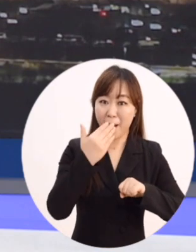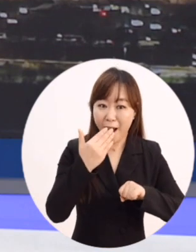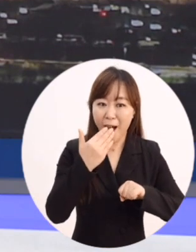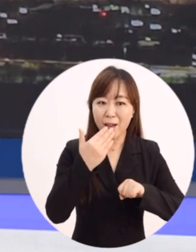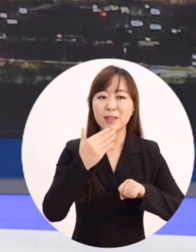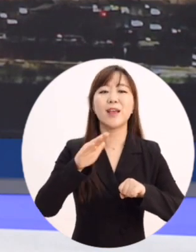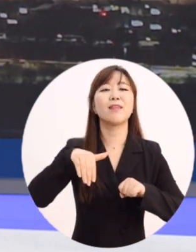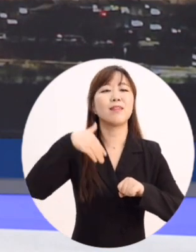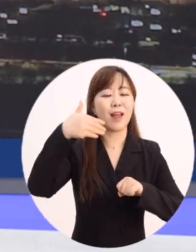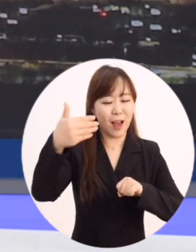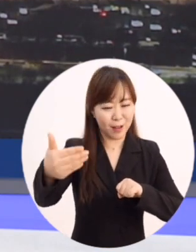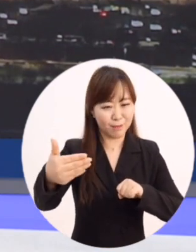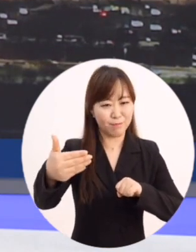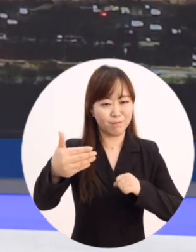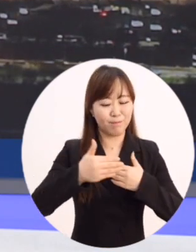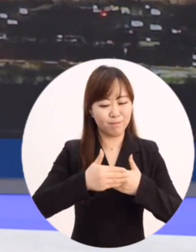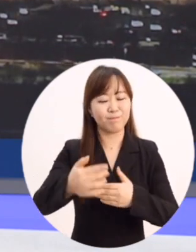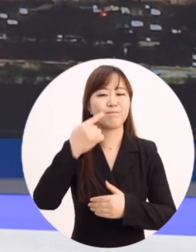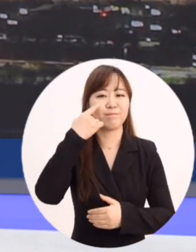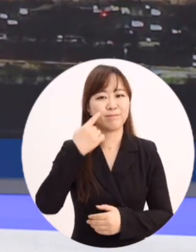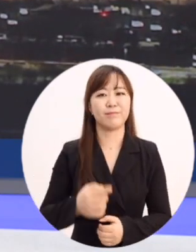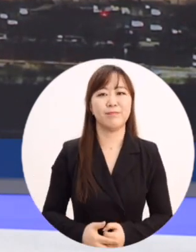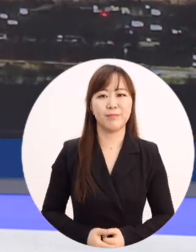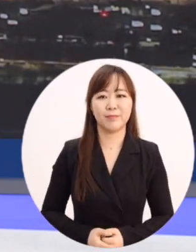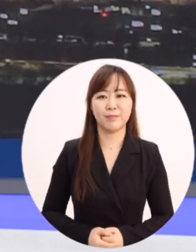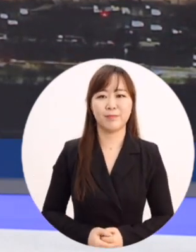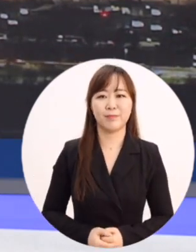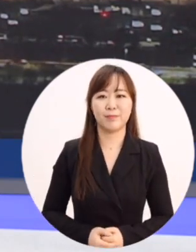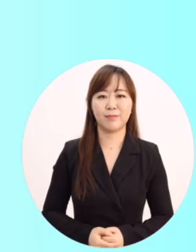가능하면 다음 단계로 진행합니다.